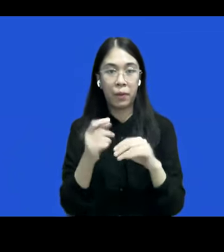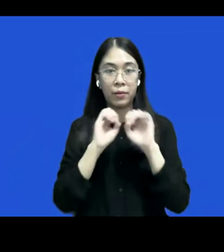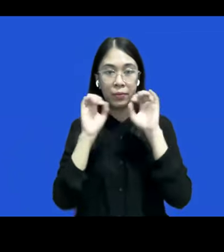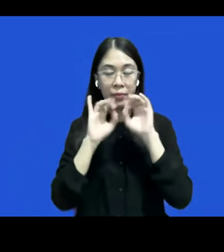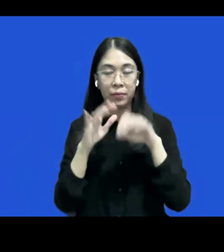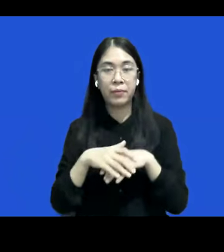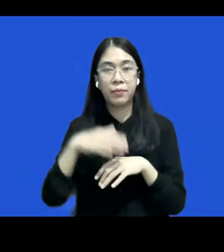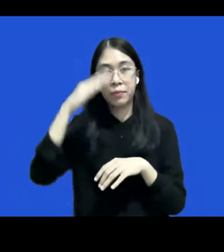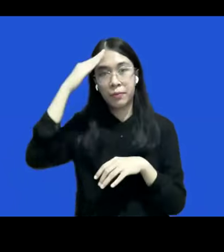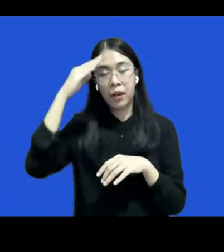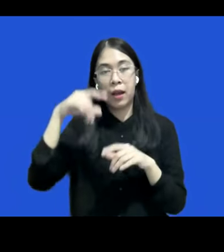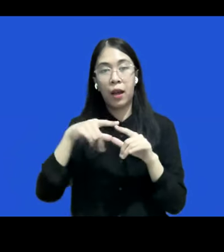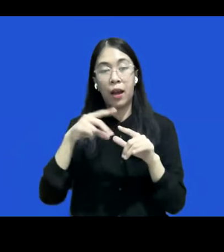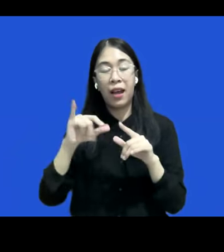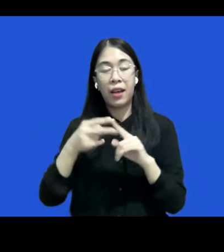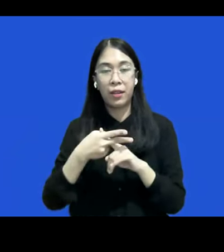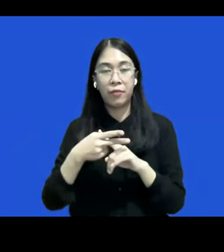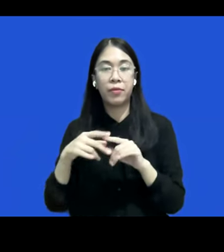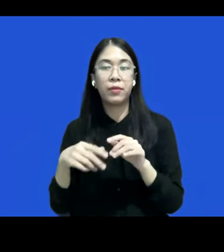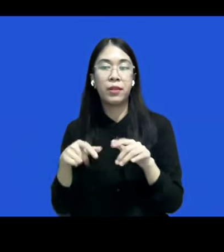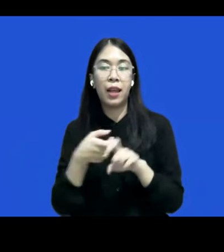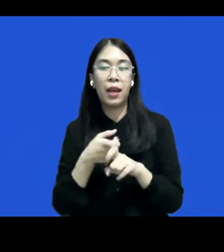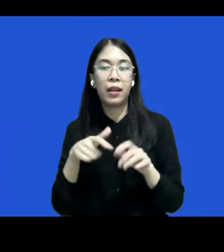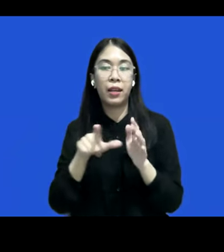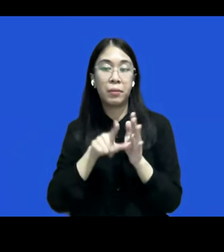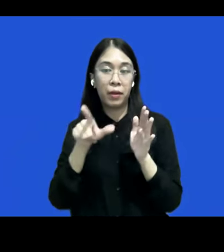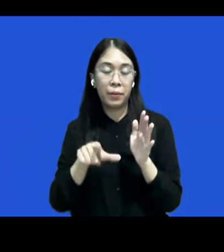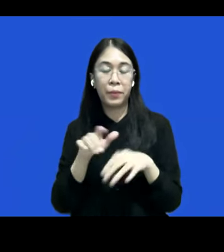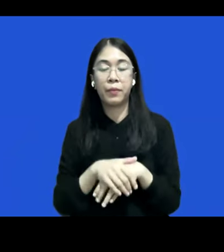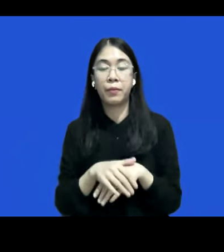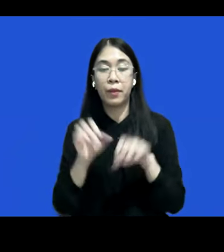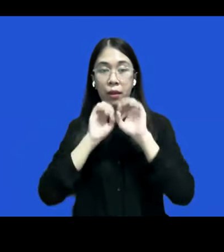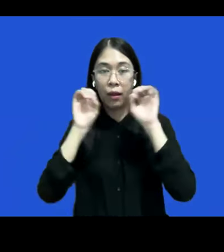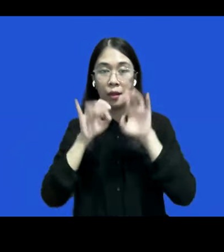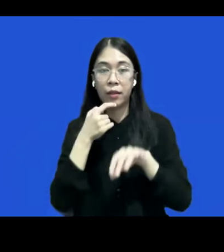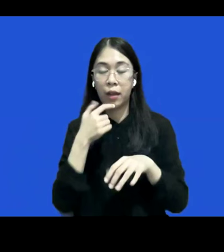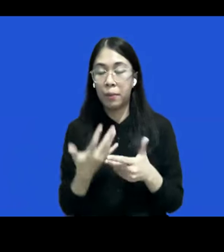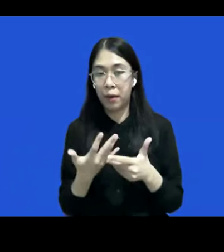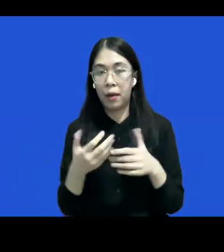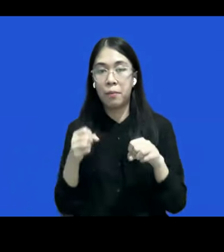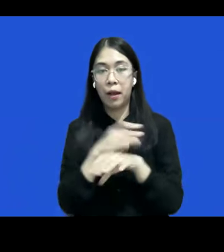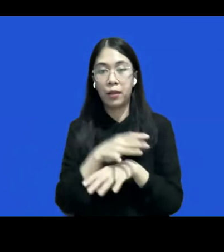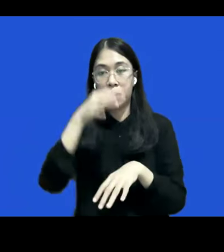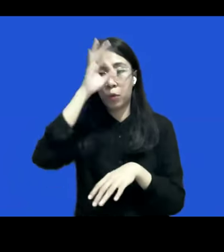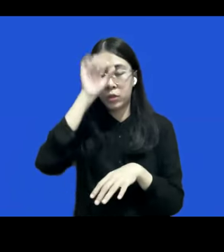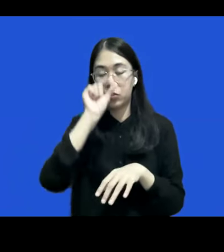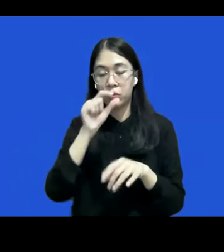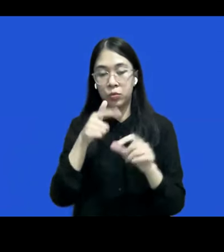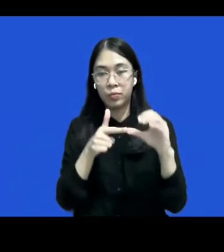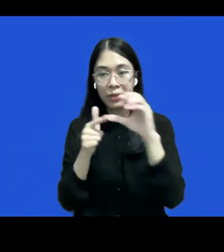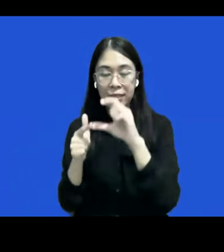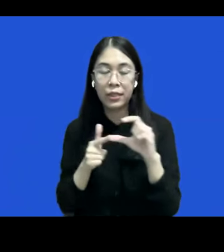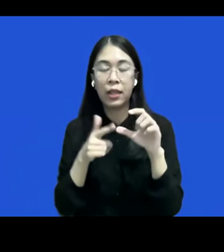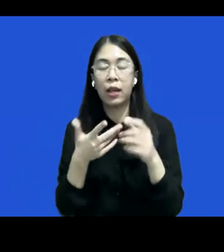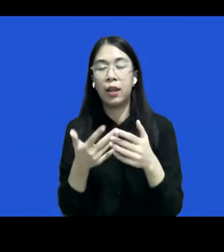Arief Maulana dari YLBHI yang akan memaparkan terkait dengan praktik kepolisian dalam penyidikan yang